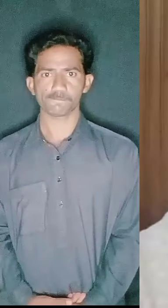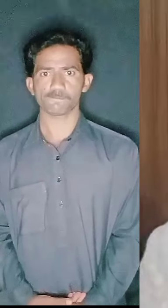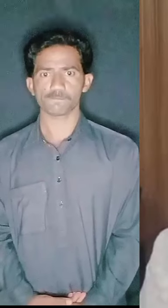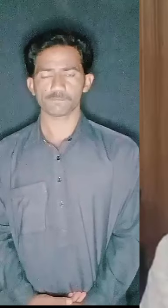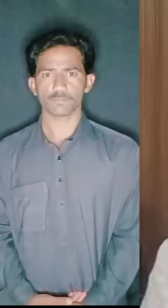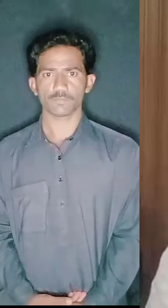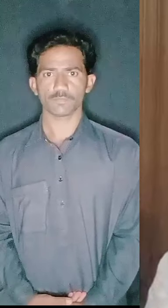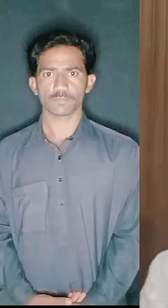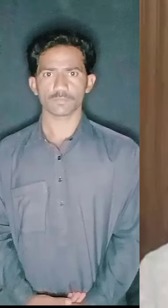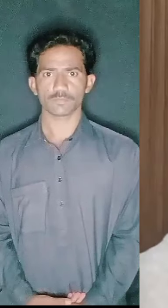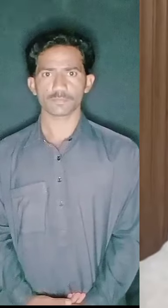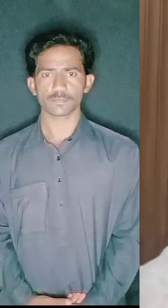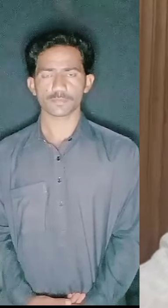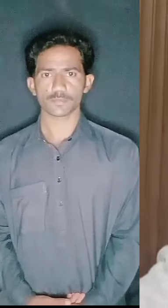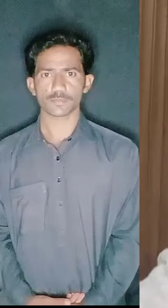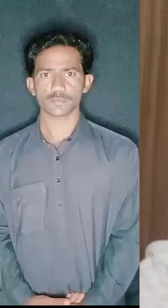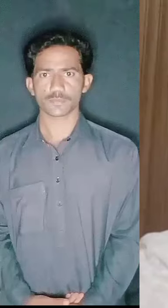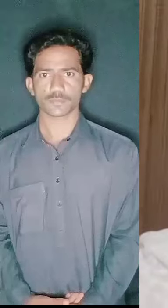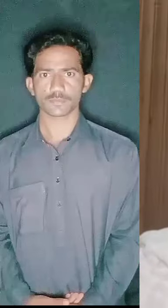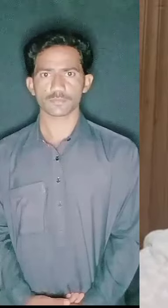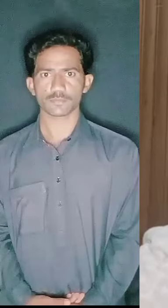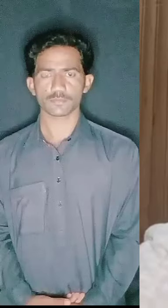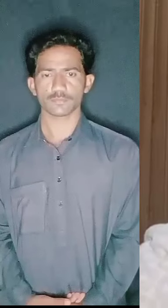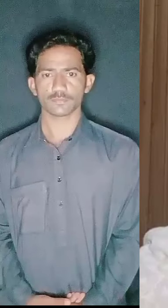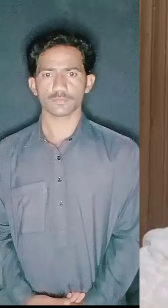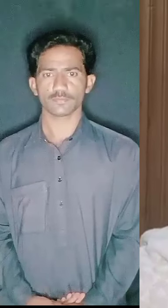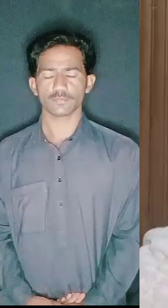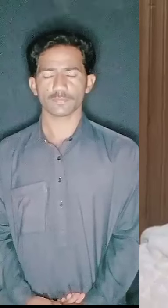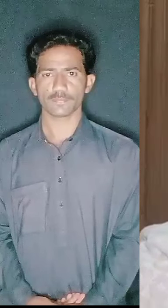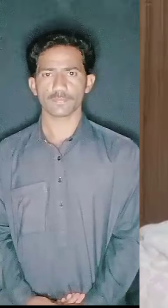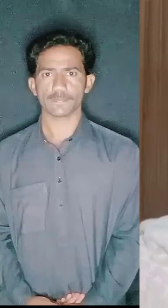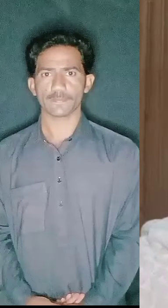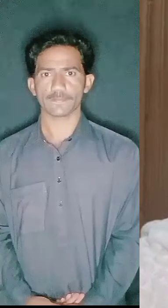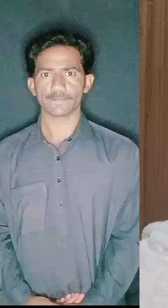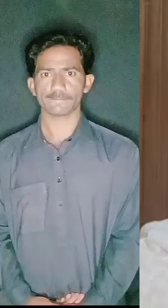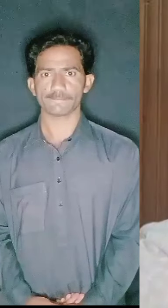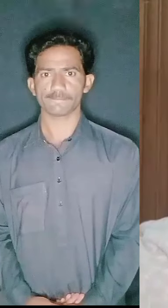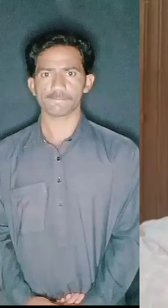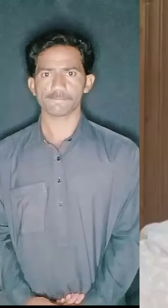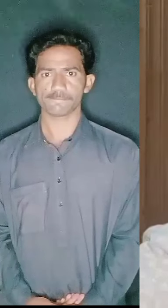वो आपकी इतनी सारी बातें क्यों मानता था?